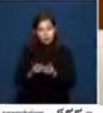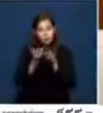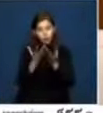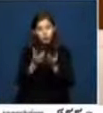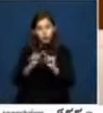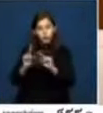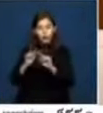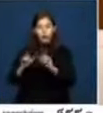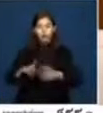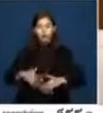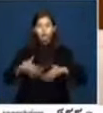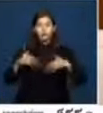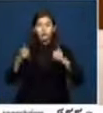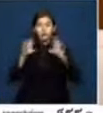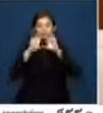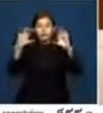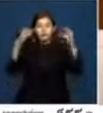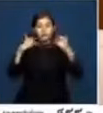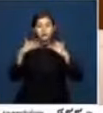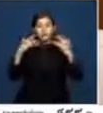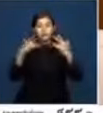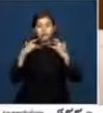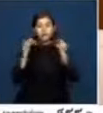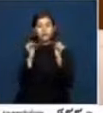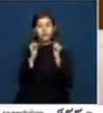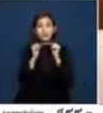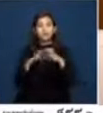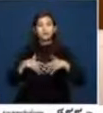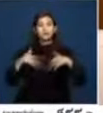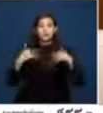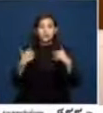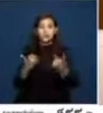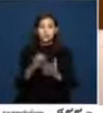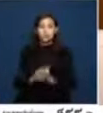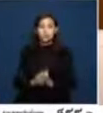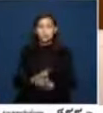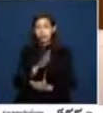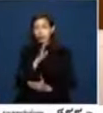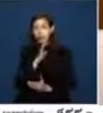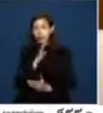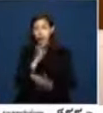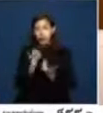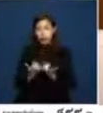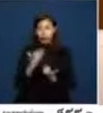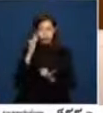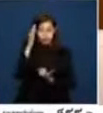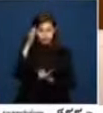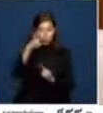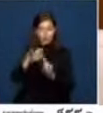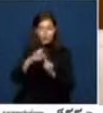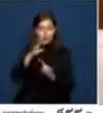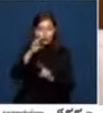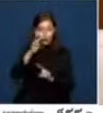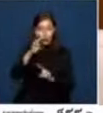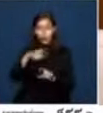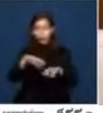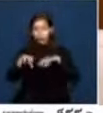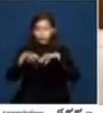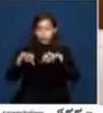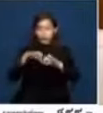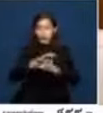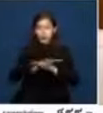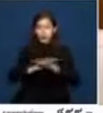ชนต่างๆเมื่อระบบฟีดเดอร์ดังกล่าวเปิดให้บริการครบถ้วนผมมั่นใจ